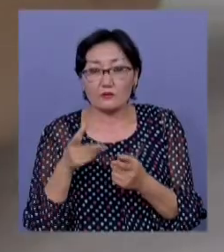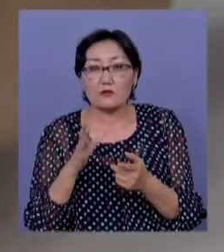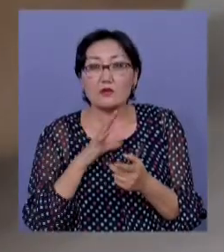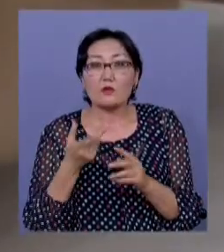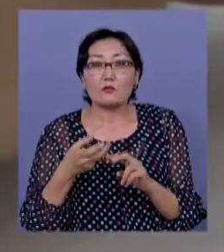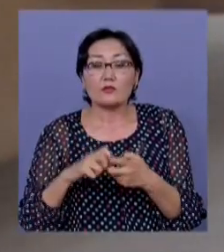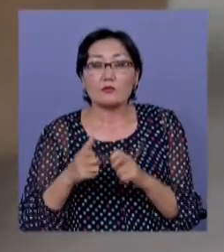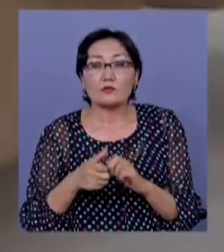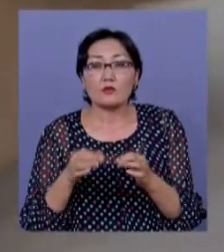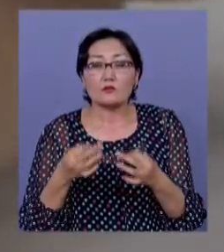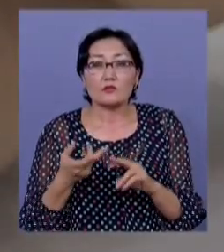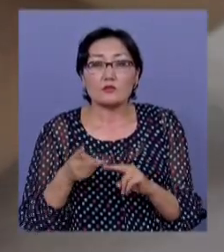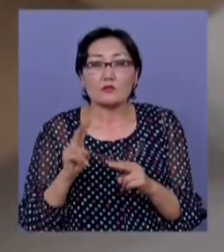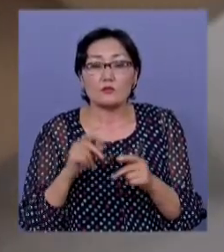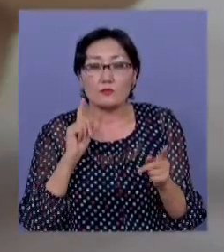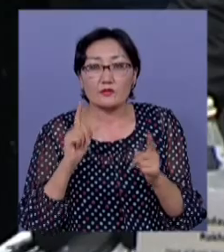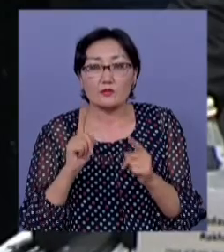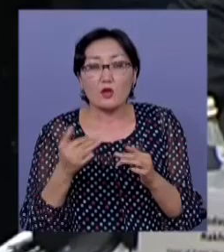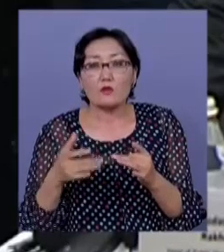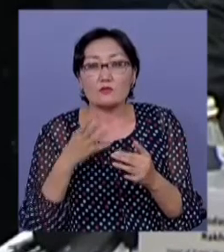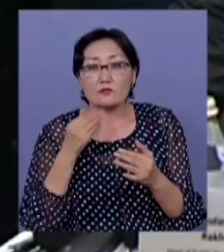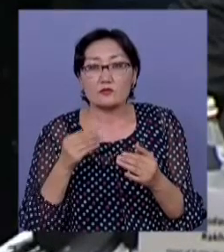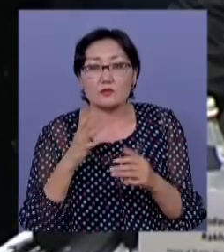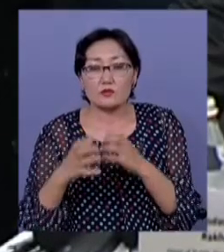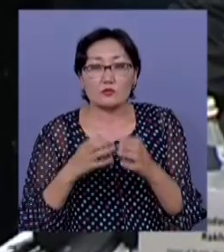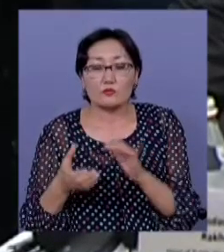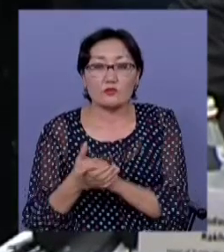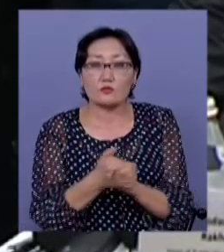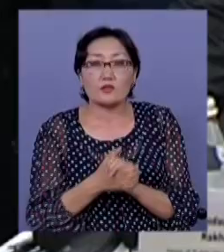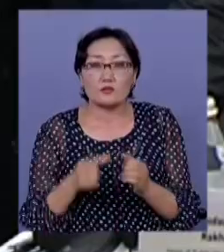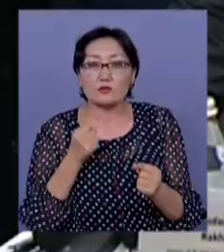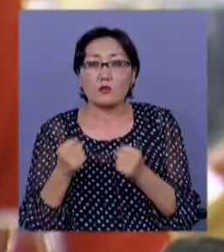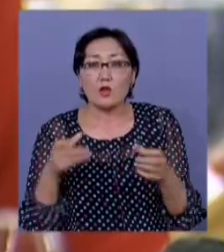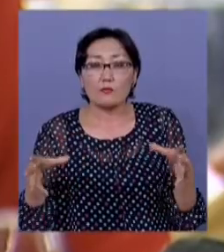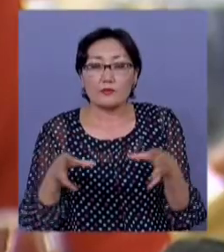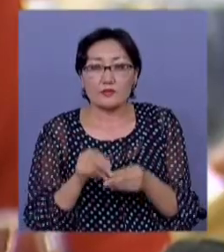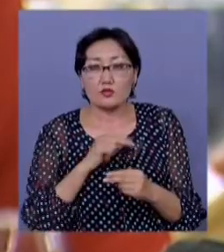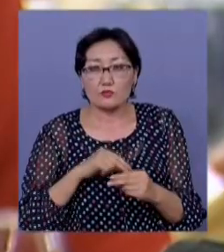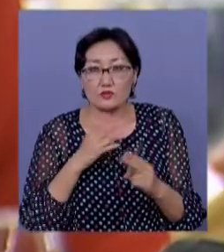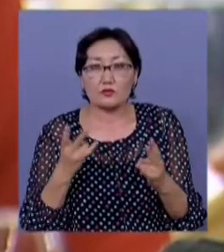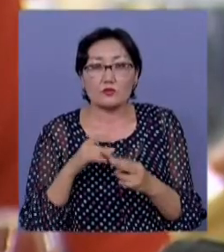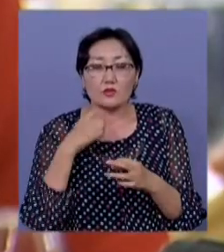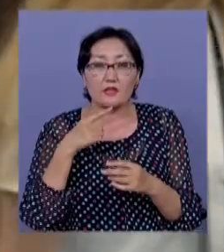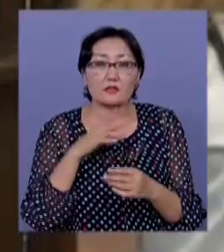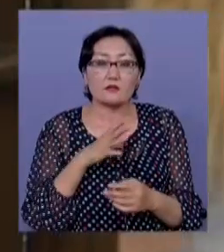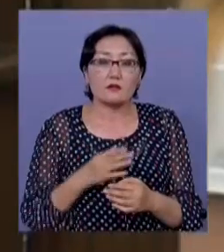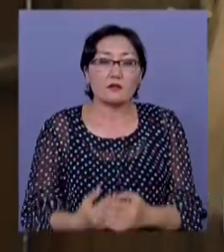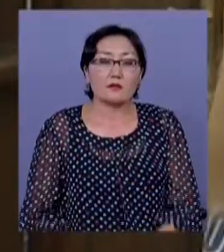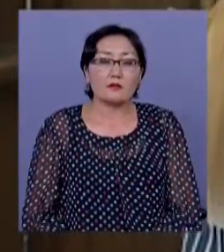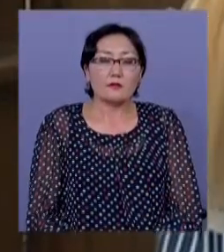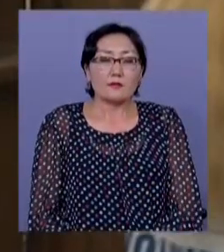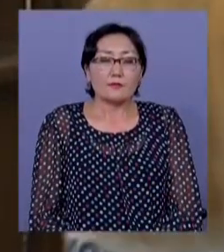жол бермес үшін алқалы жиында бас қосқандар өзара халықаралық ынтымақтастықты нығайтып, бірлесе жұмыс істеу керектігін айтты.